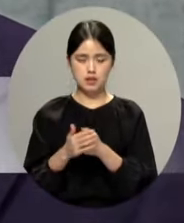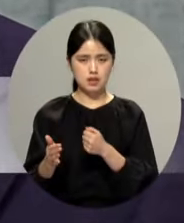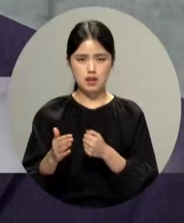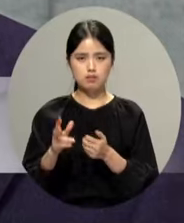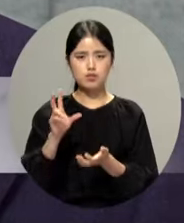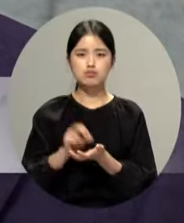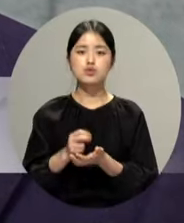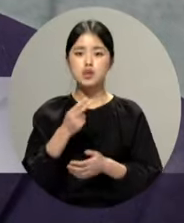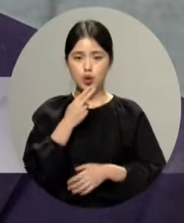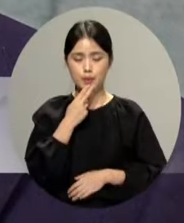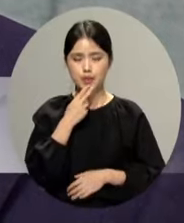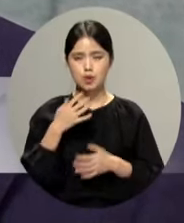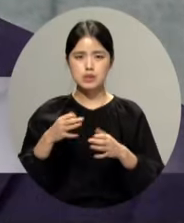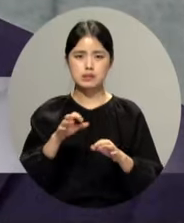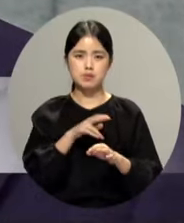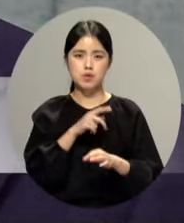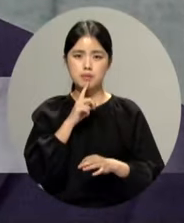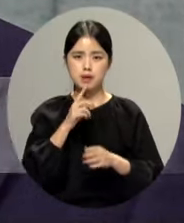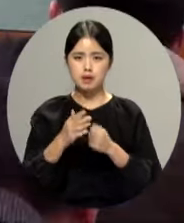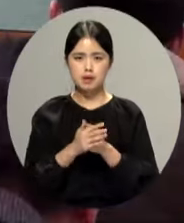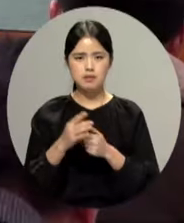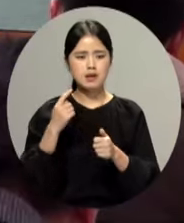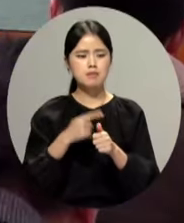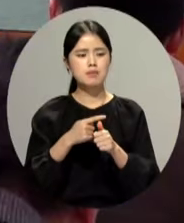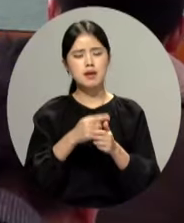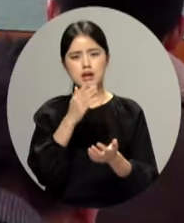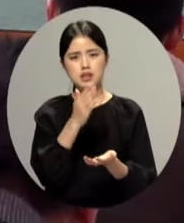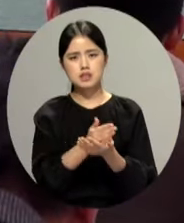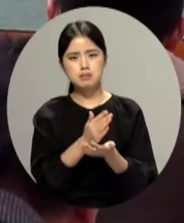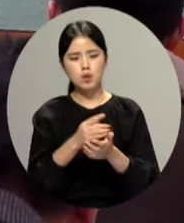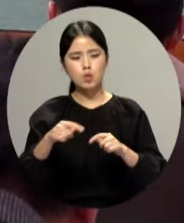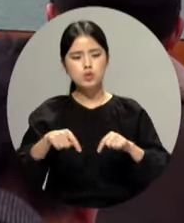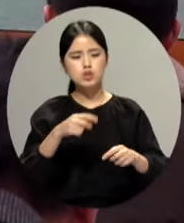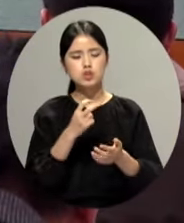문제가 없는 사안이라며 비방이 아닌 정책 선거를 하자고 맞받았습니다.